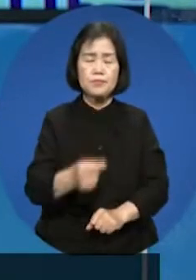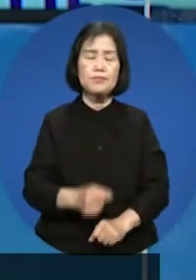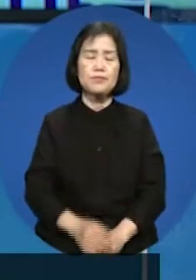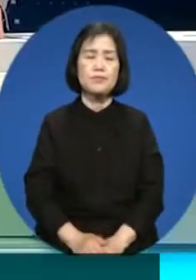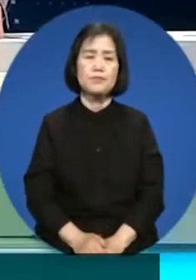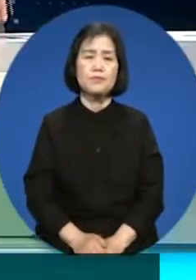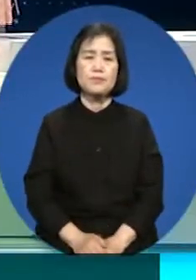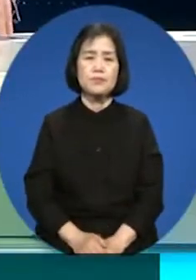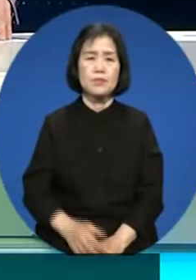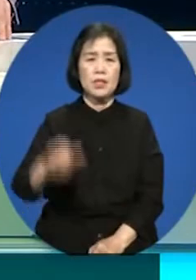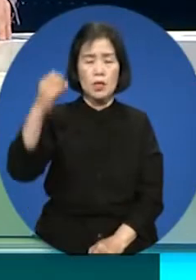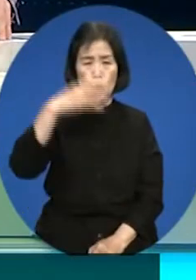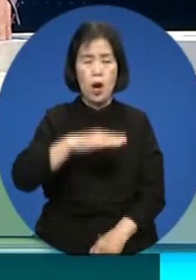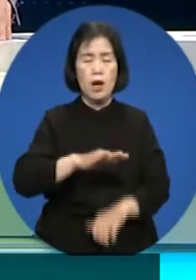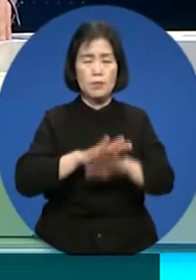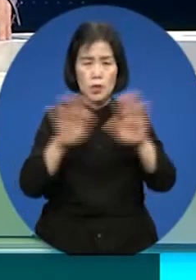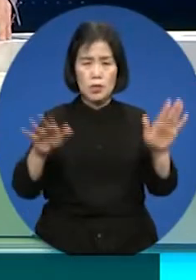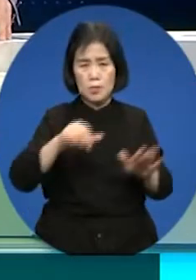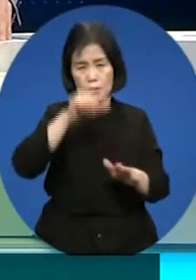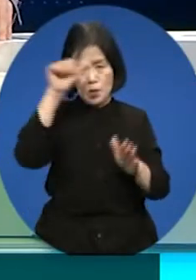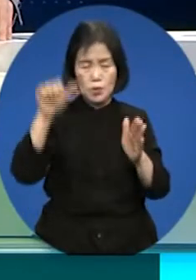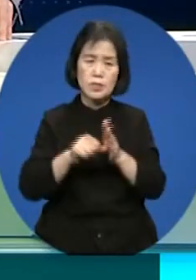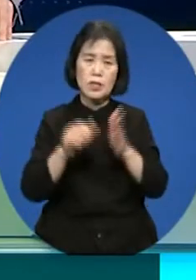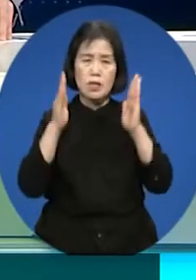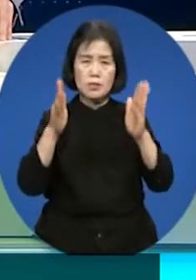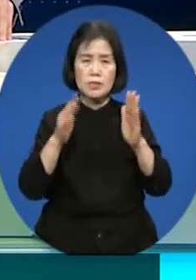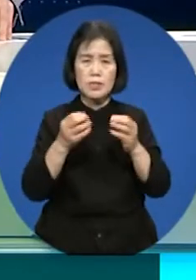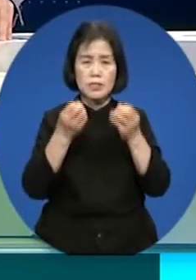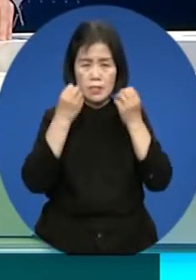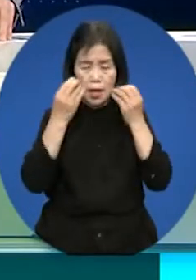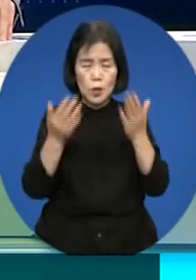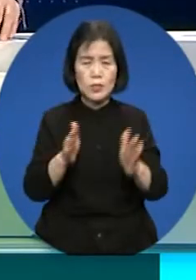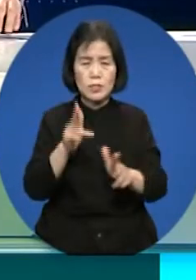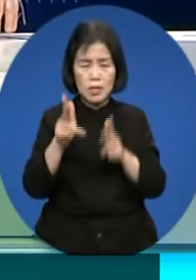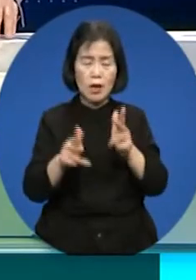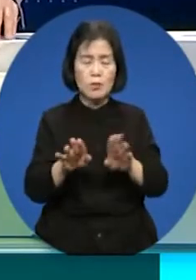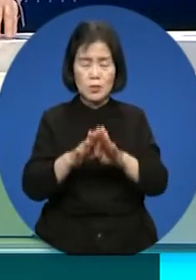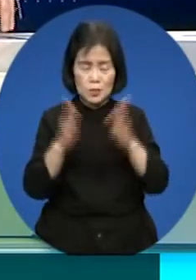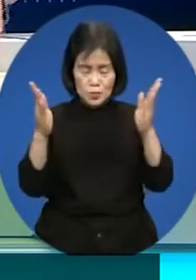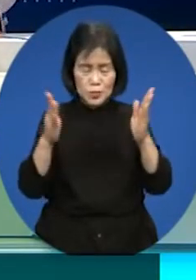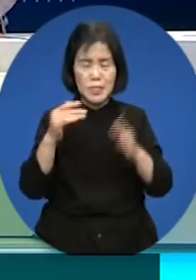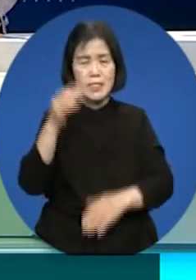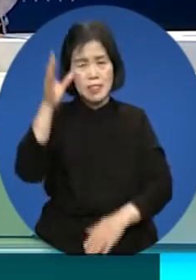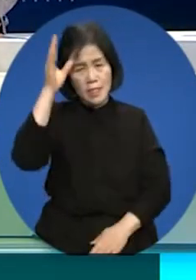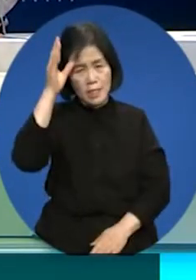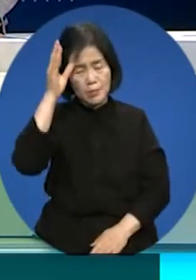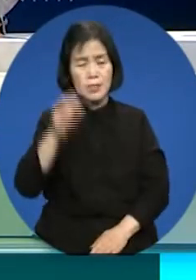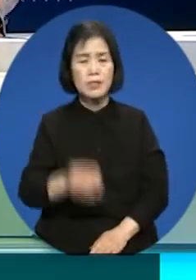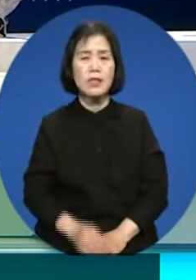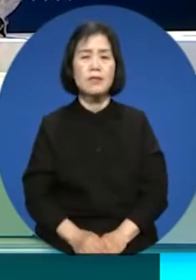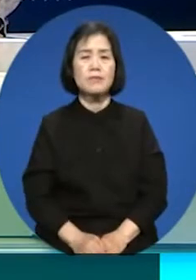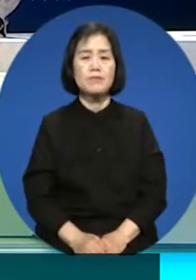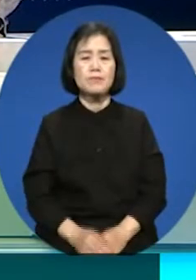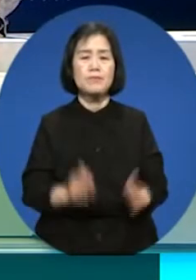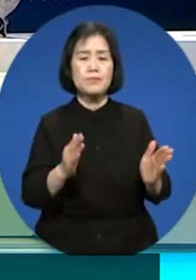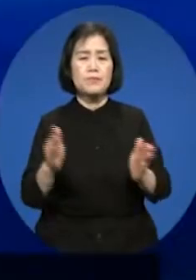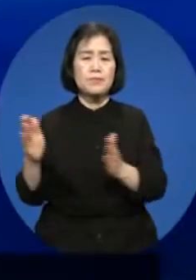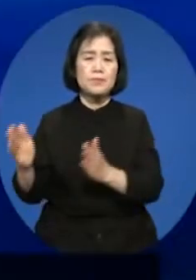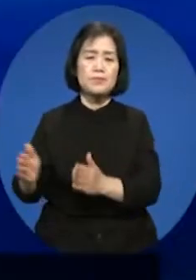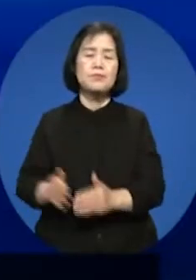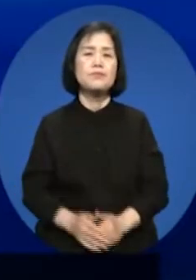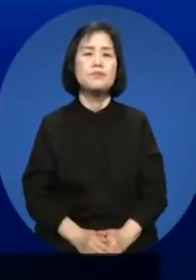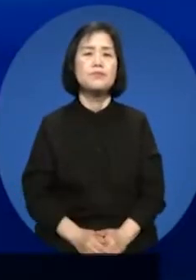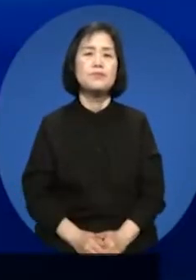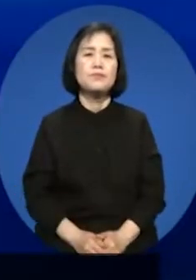또 광명시가 평생학습에 있어서 또 새로운 장을 하나 여는 게 네. 아닐지 한번 기대해 보도록 하겠습니다. 그리고 또 한 가지가